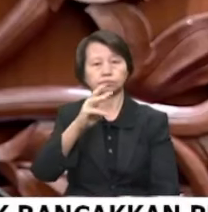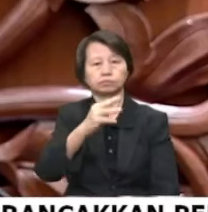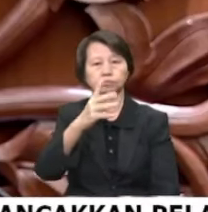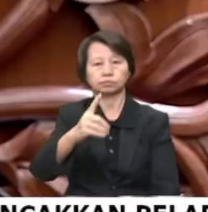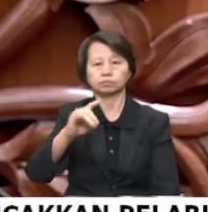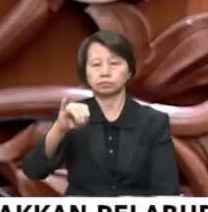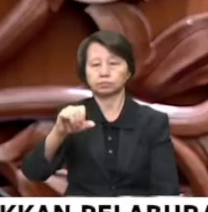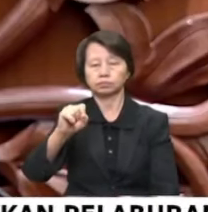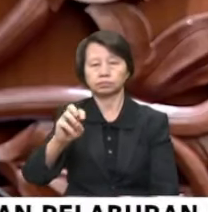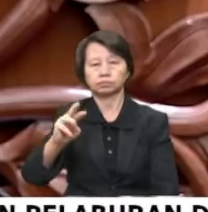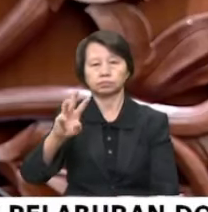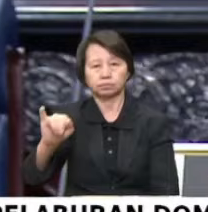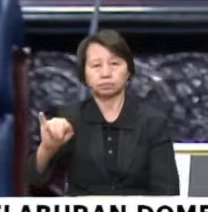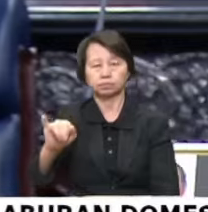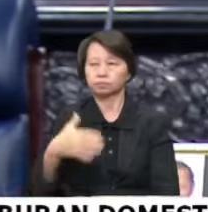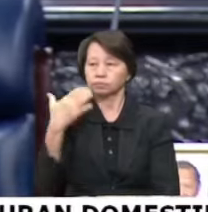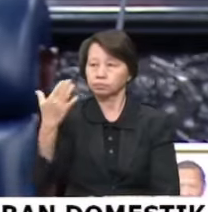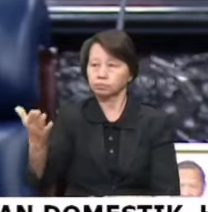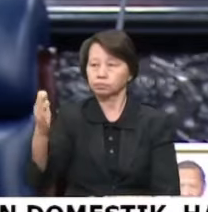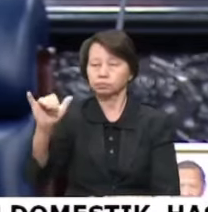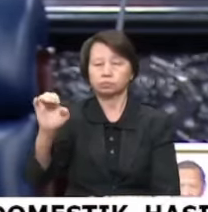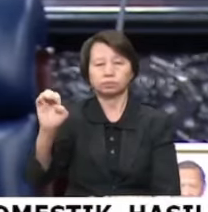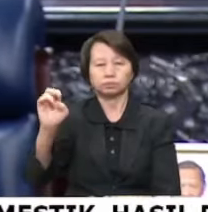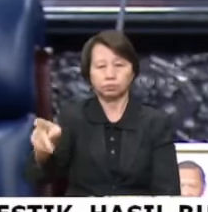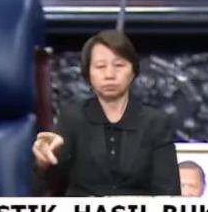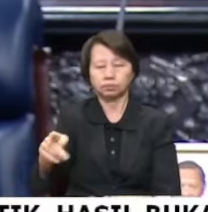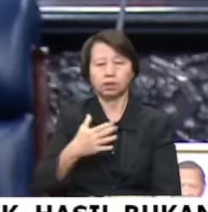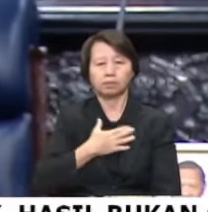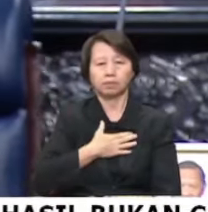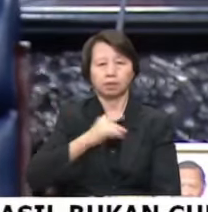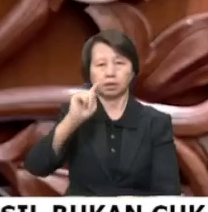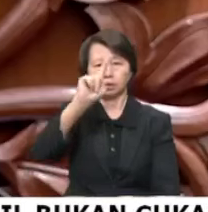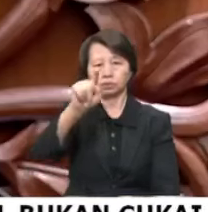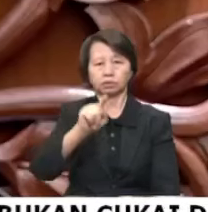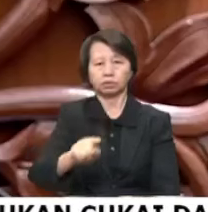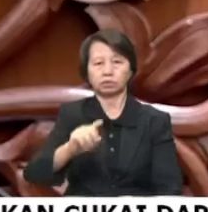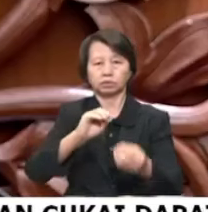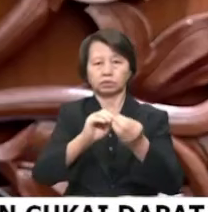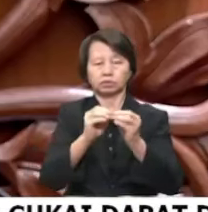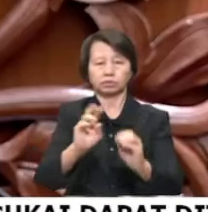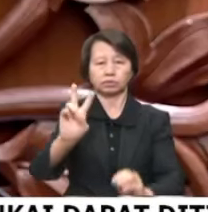Farid. Terima kasih Puan Timur Lemtua. Soalan saya nombor 2.